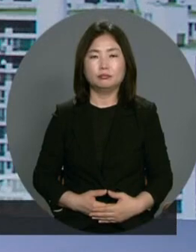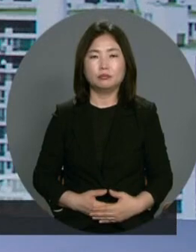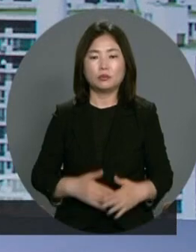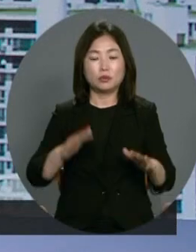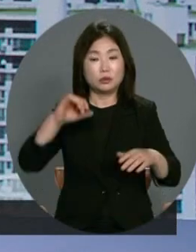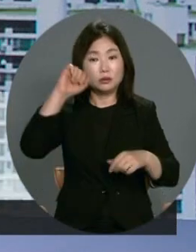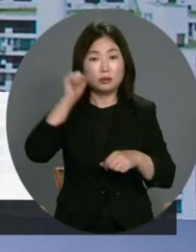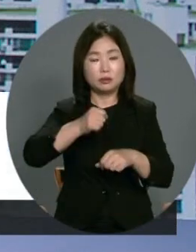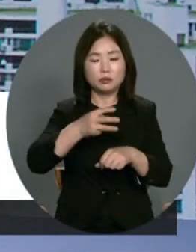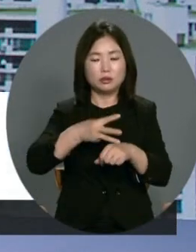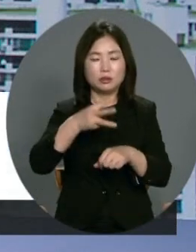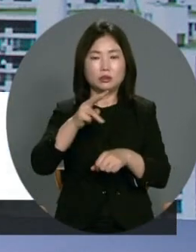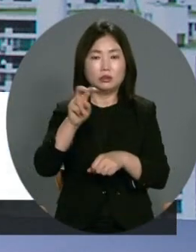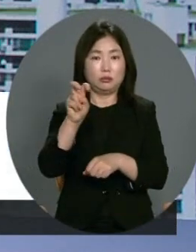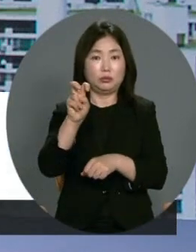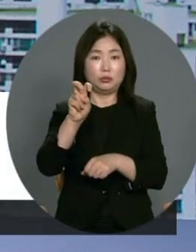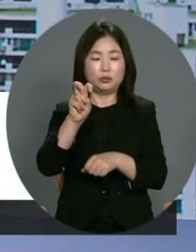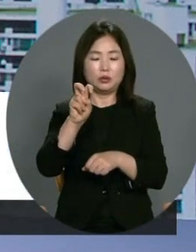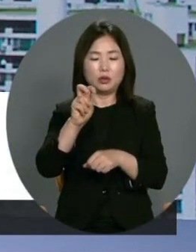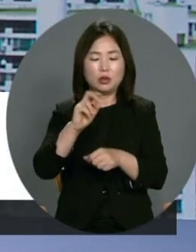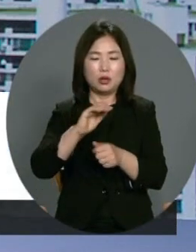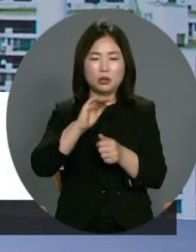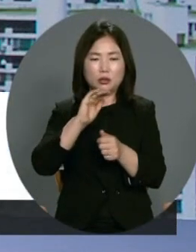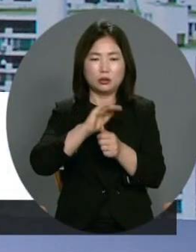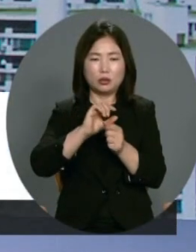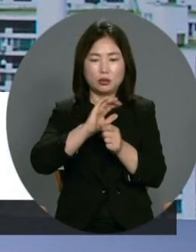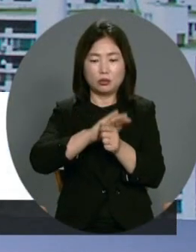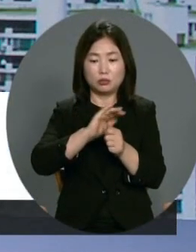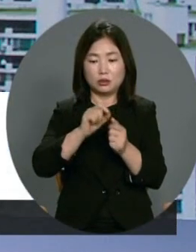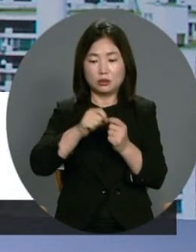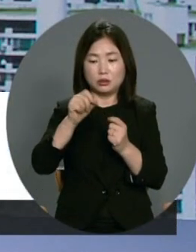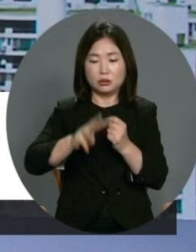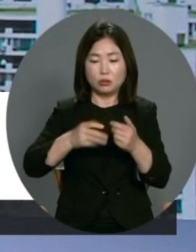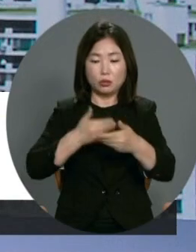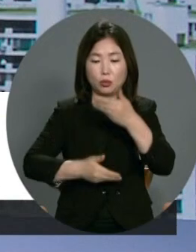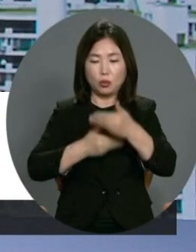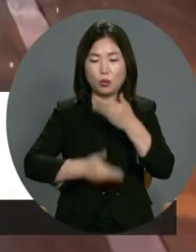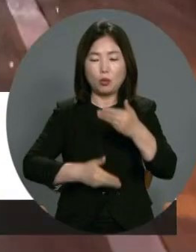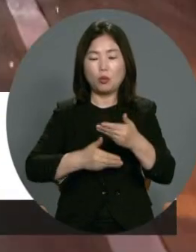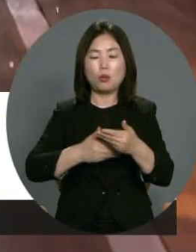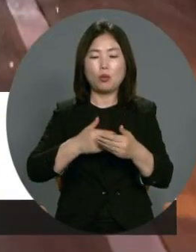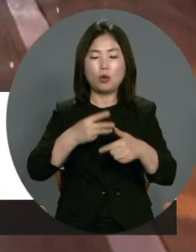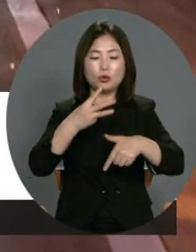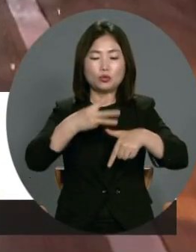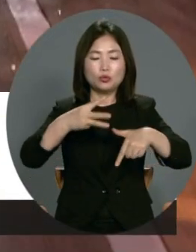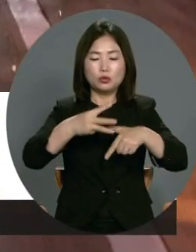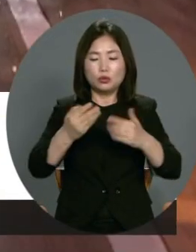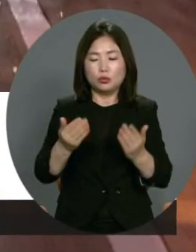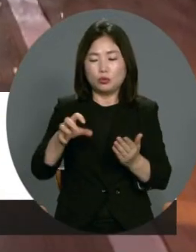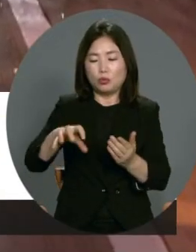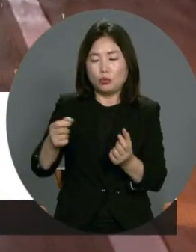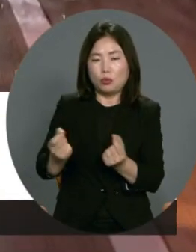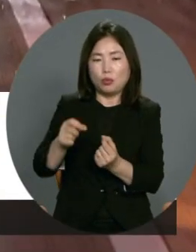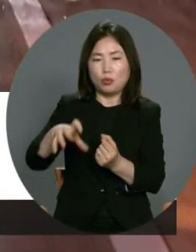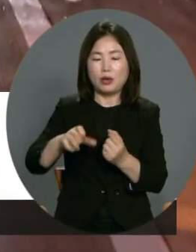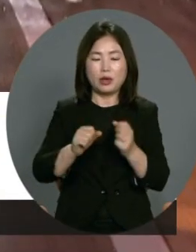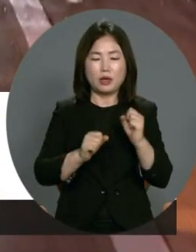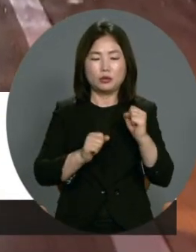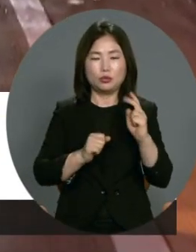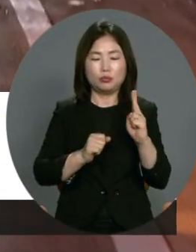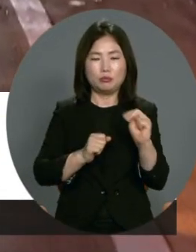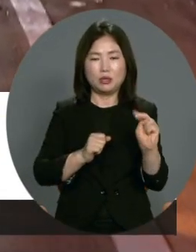오늘 새벽 3시 20분쯤 경북 영천시 상주 영천고속도로 삼국유사 군위휴게소 인근에서